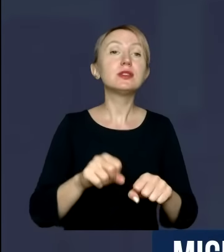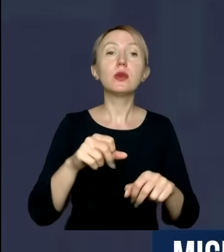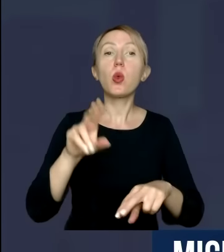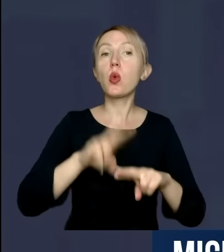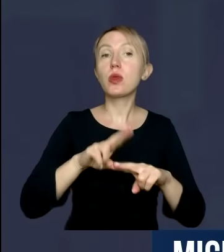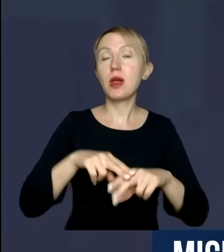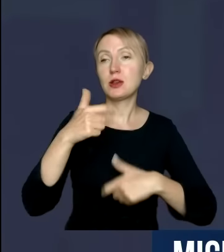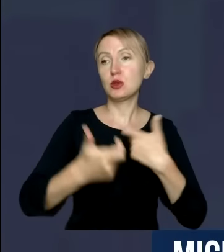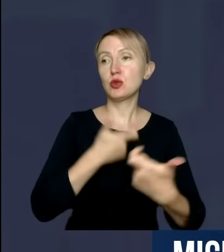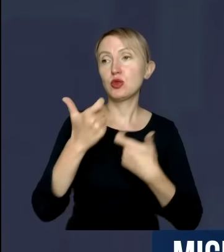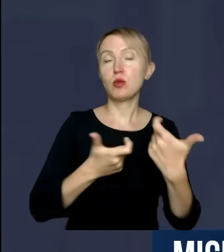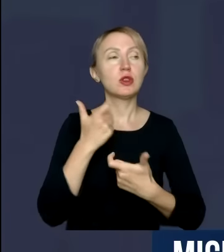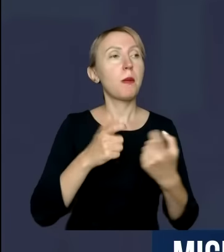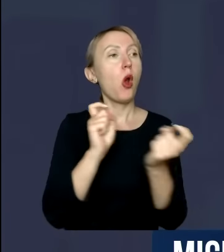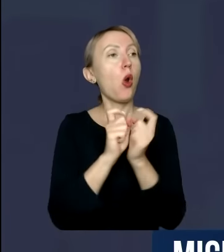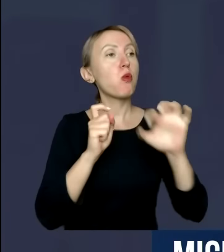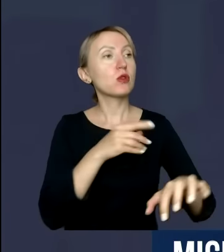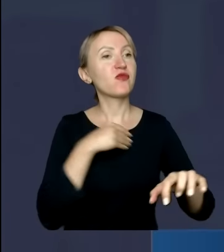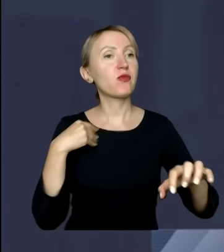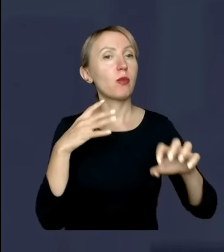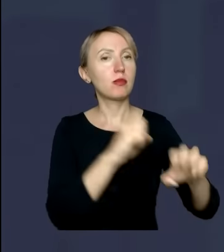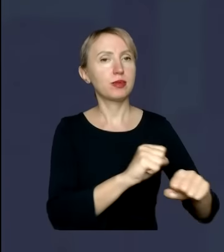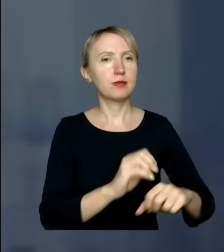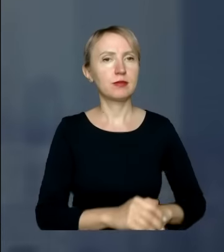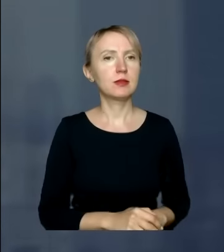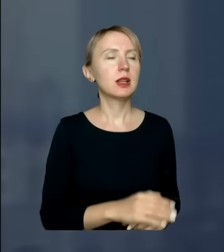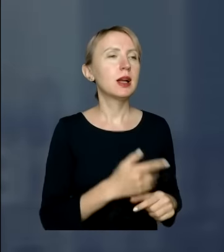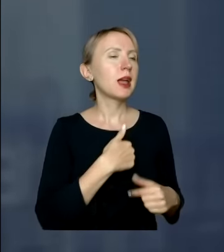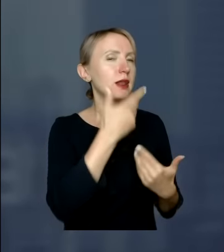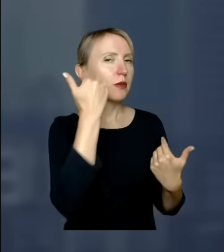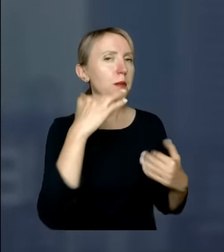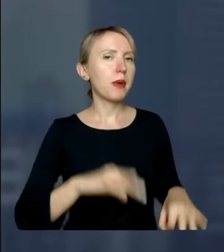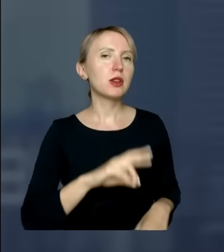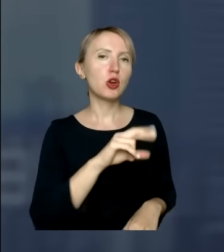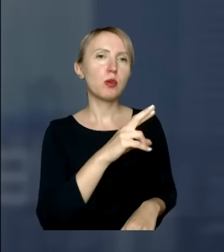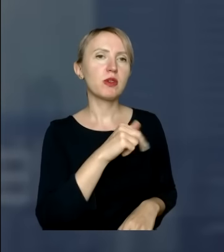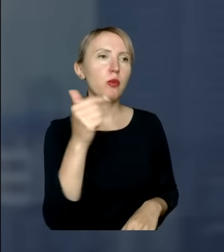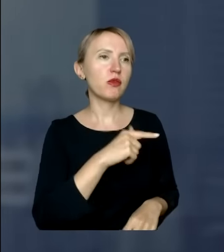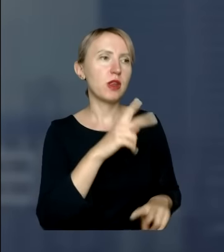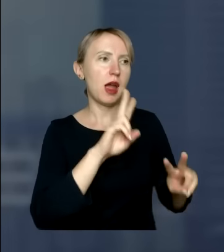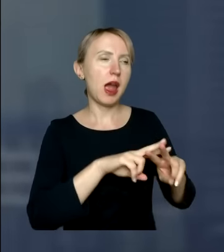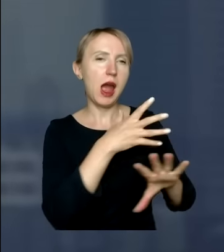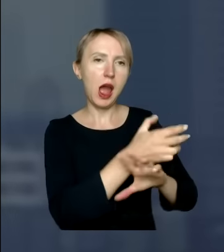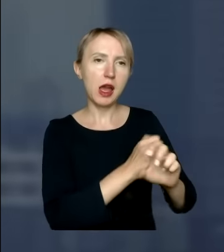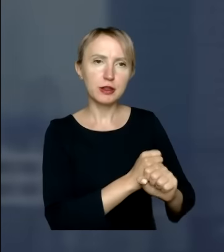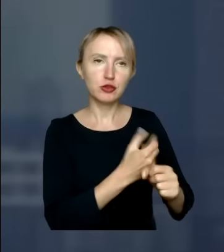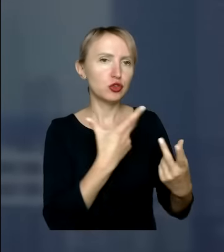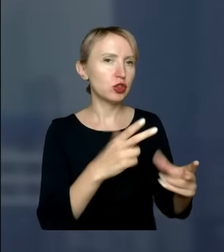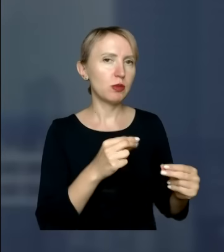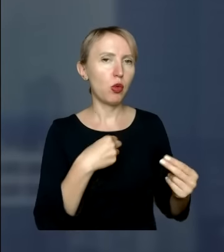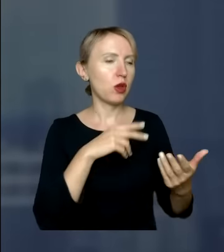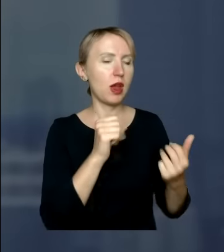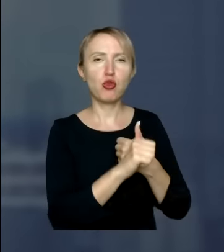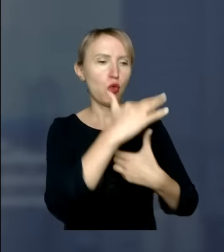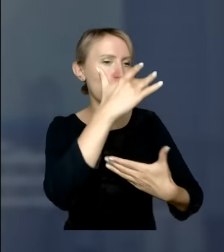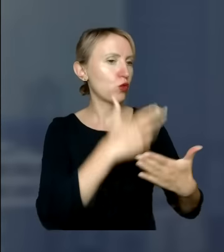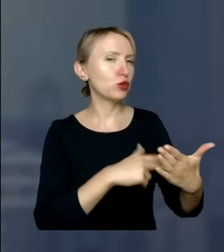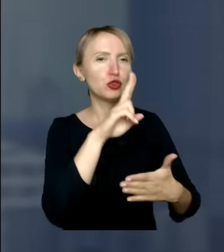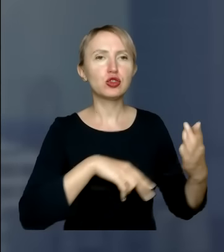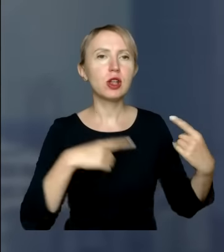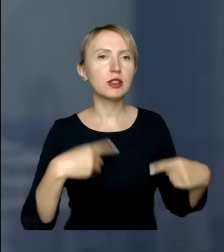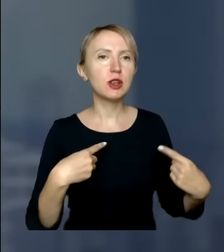opozycji w Polsce ja nie wiem czy pan Romanowski powinien iść do aresztu czy nie Bo nie czytałam akt w ogóle sprawy i nie mam o tym pojęcia ale